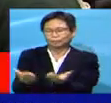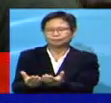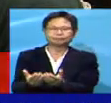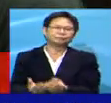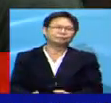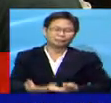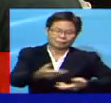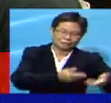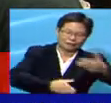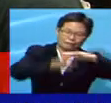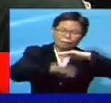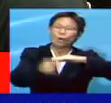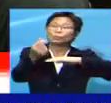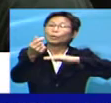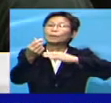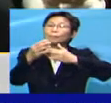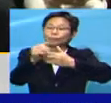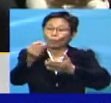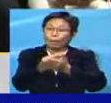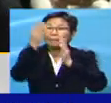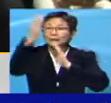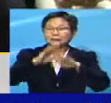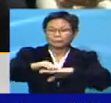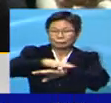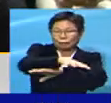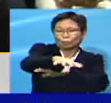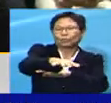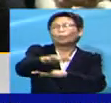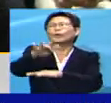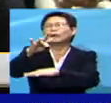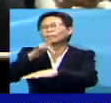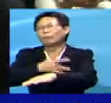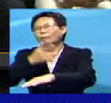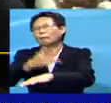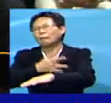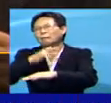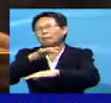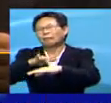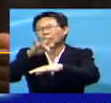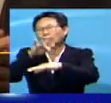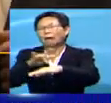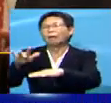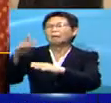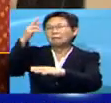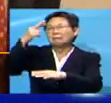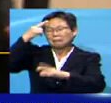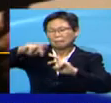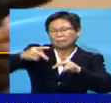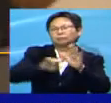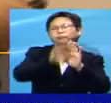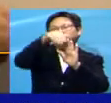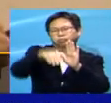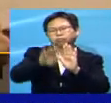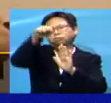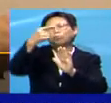Bagaimanapun, dagangan di bawah nilai ringgit ketika ini dipengaruhi oleh sentimen yang juga merupakan faktor yang menyebabkan turun naik